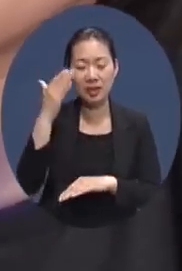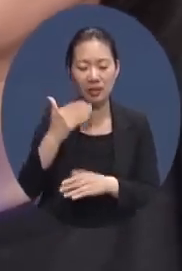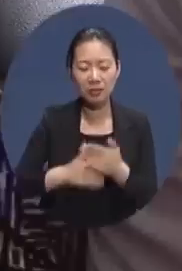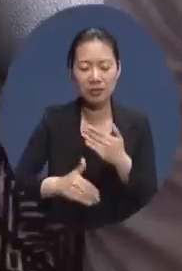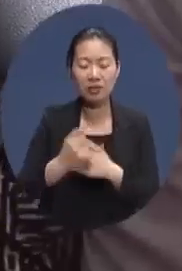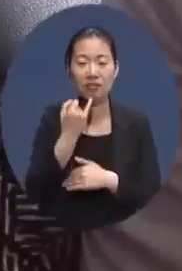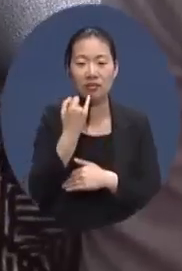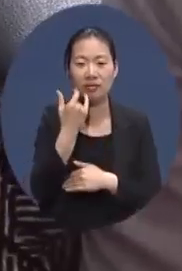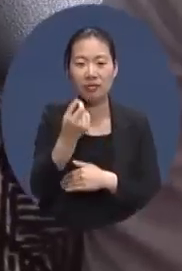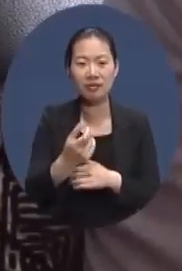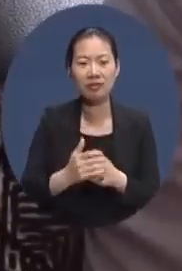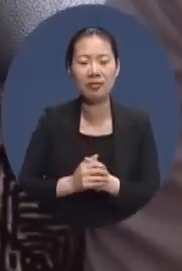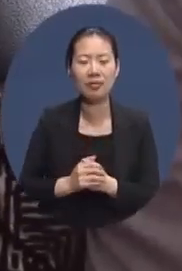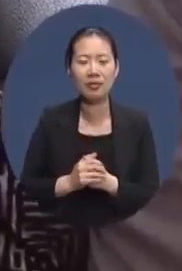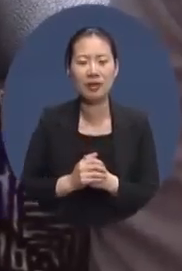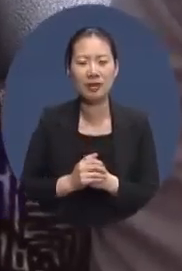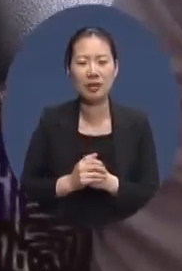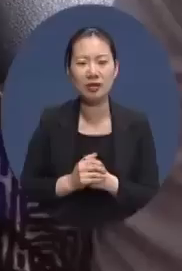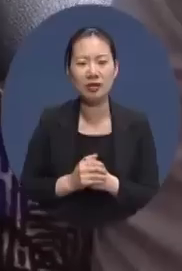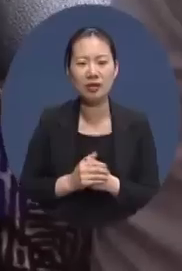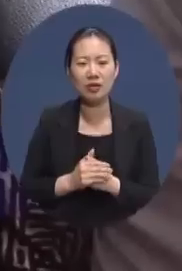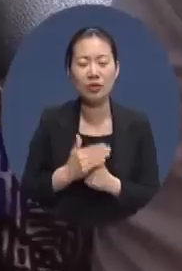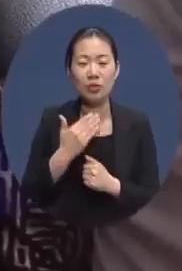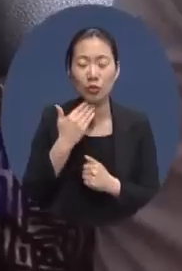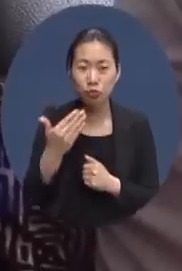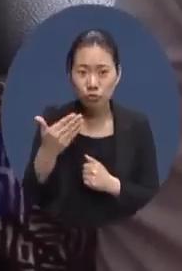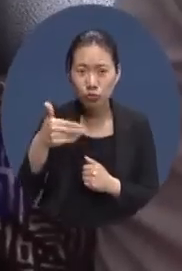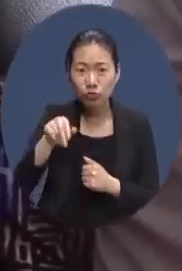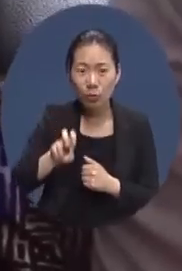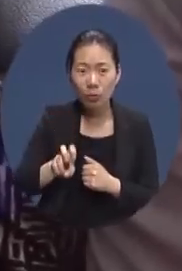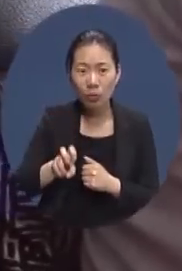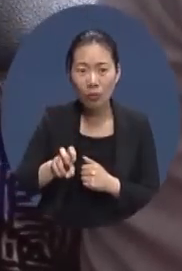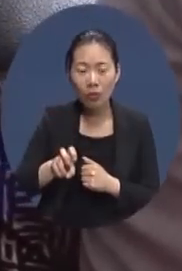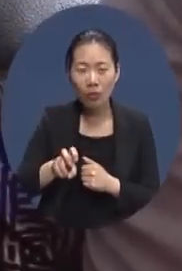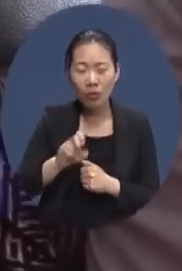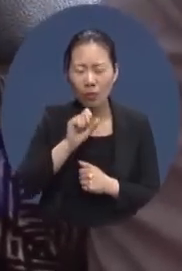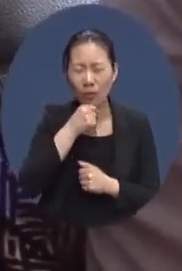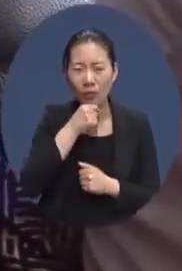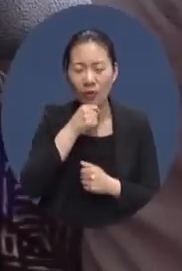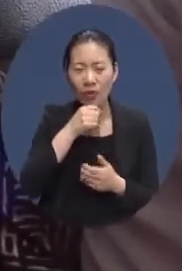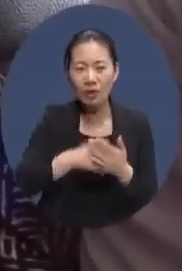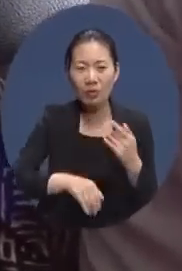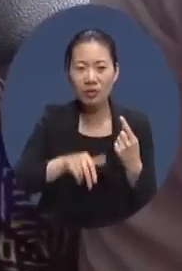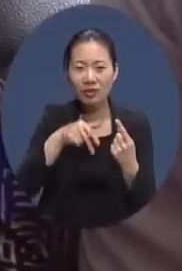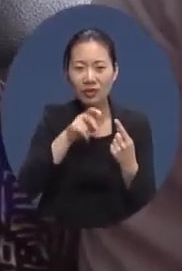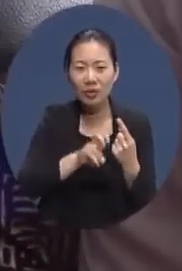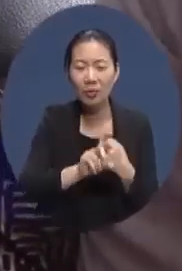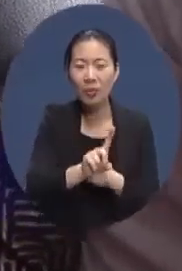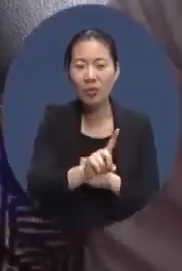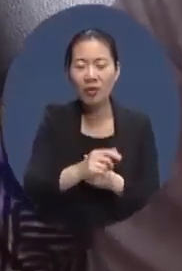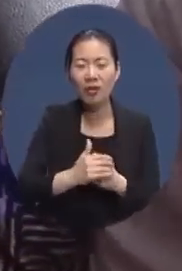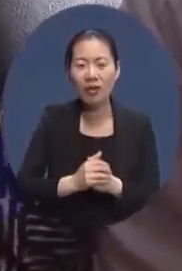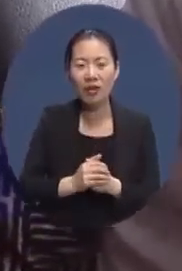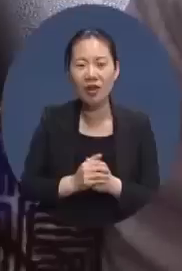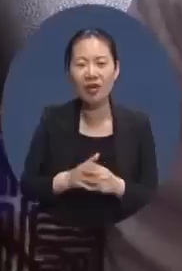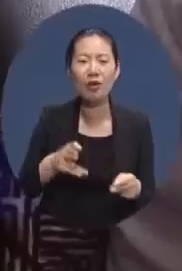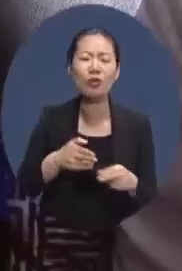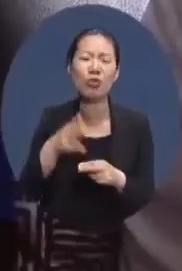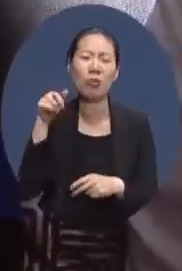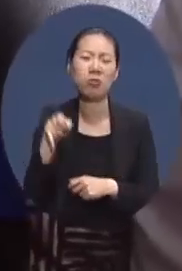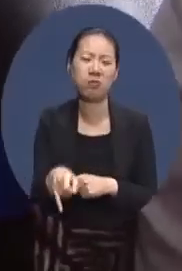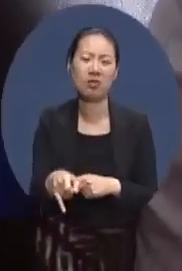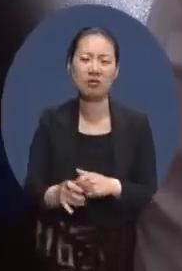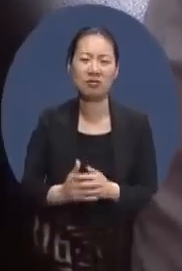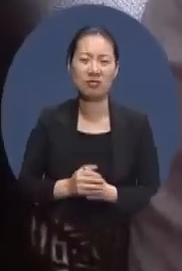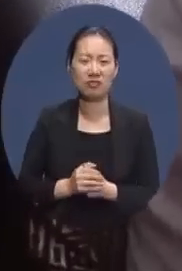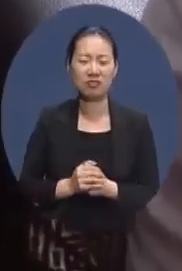것 같아요. 9점. 9점이요? 나머지 1점은 뭐예요? 요리 못하는 거. 아,